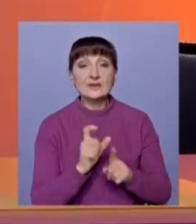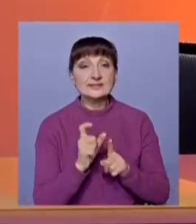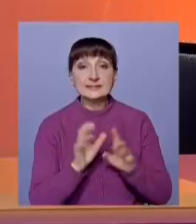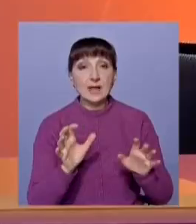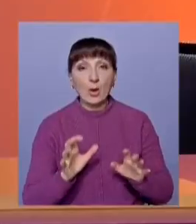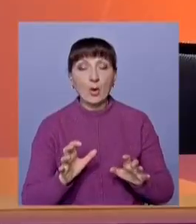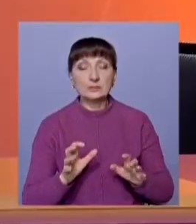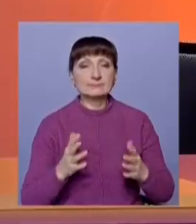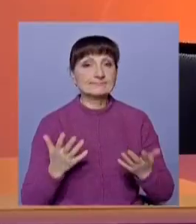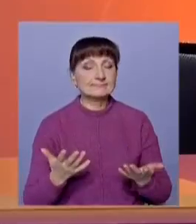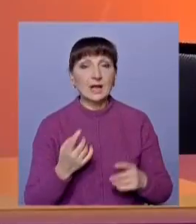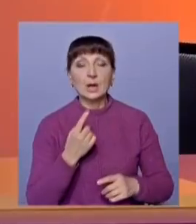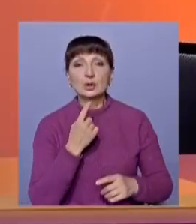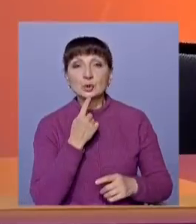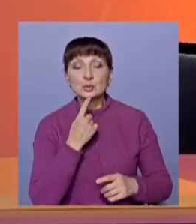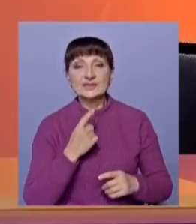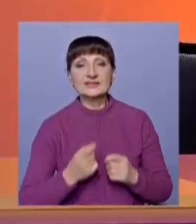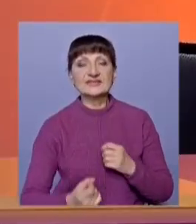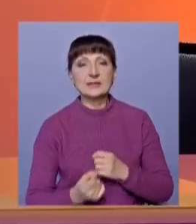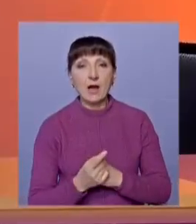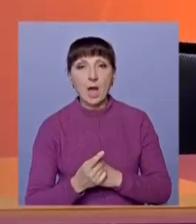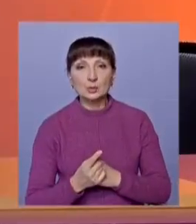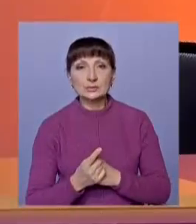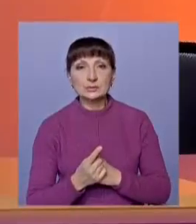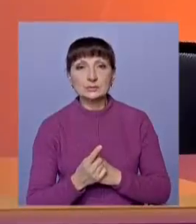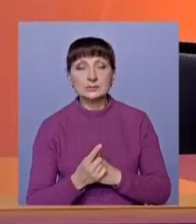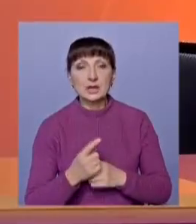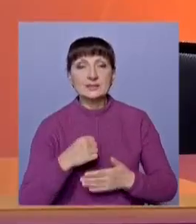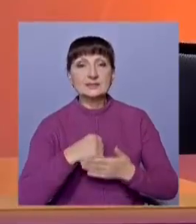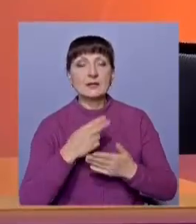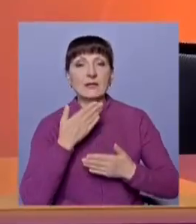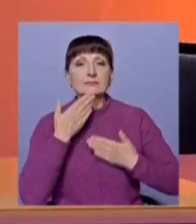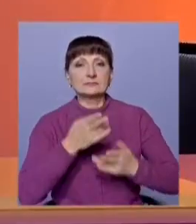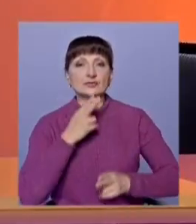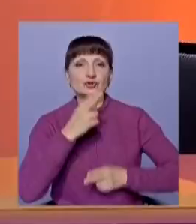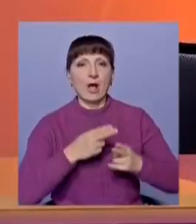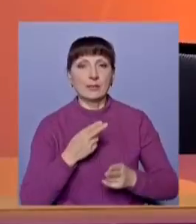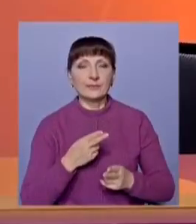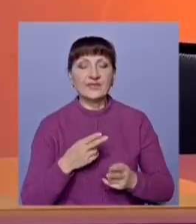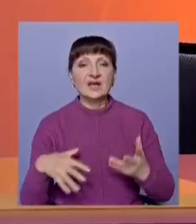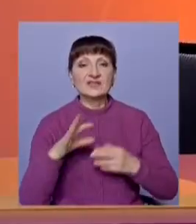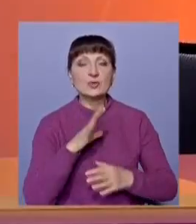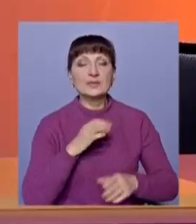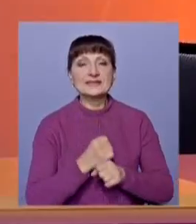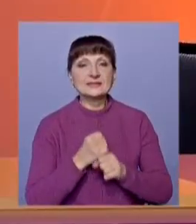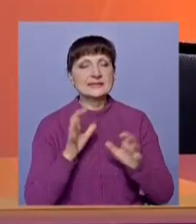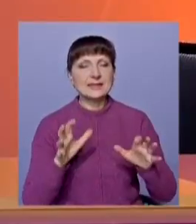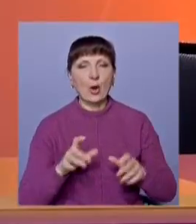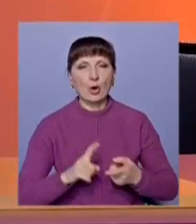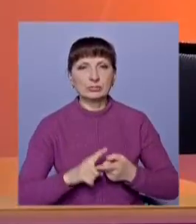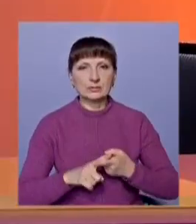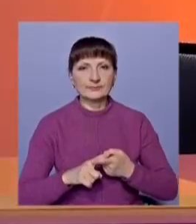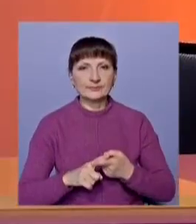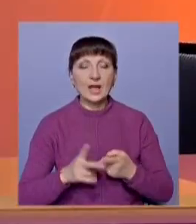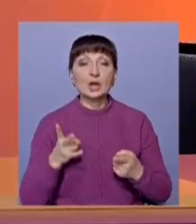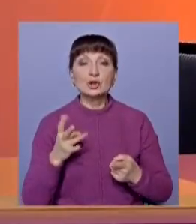здесь, да, сложности возникают с предъявлением претензий. Дело в том, что это все было сделано на законных основаниях. Вот